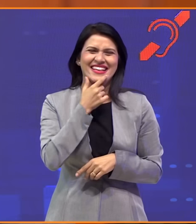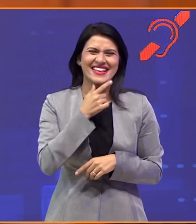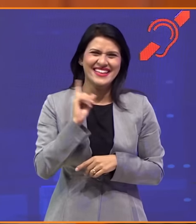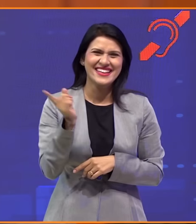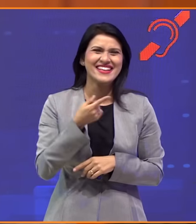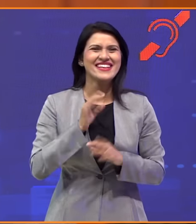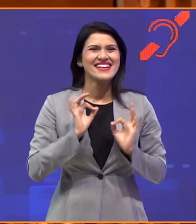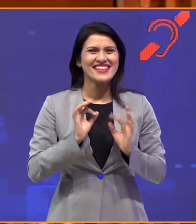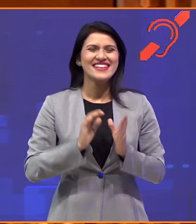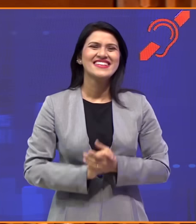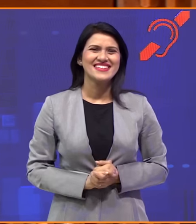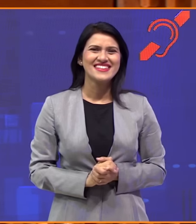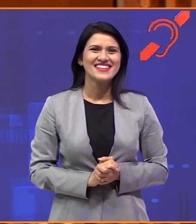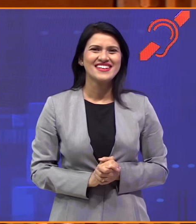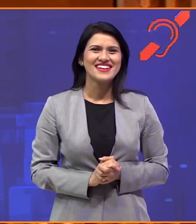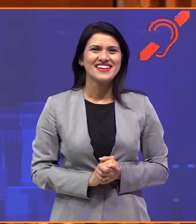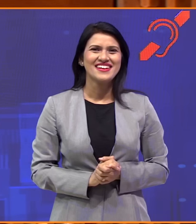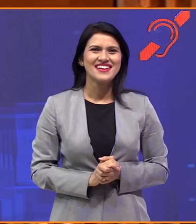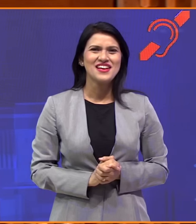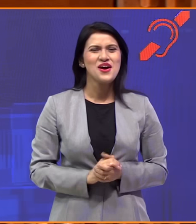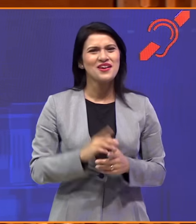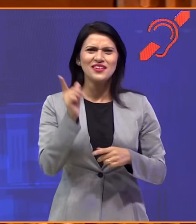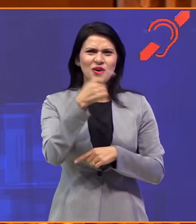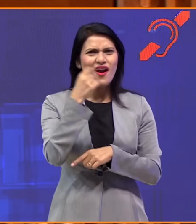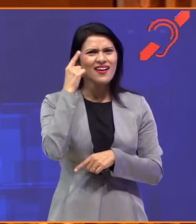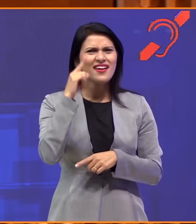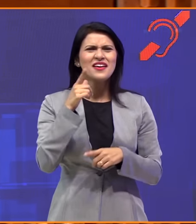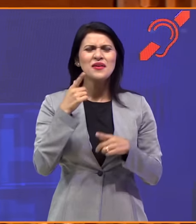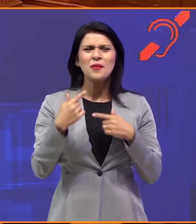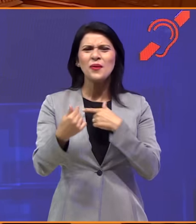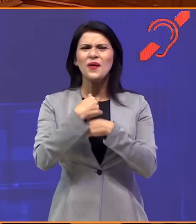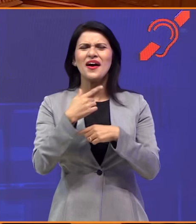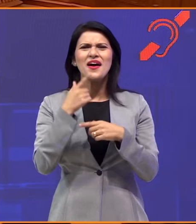बुरा अब क्या बना रहा है आप लोग समझ ही चुके